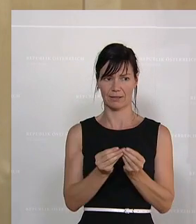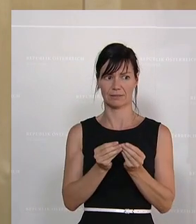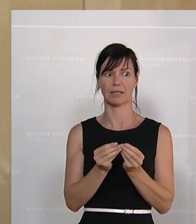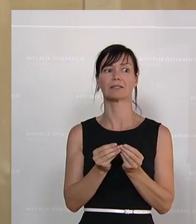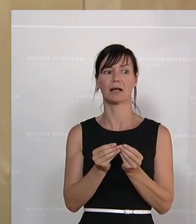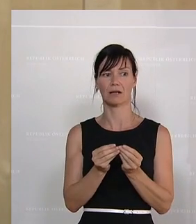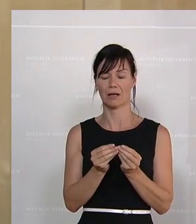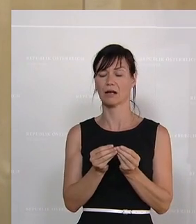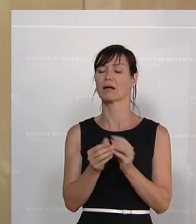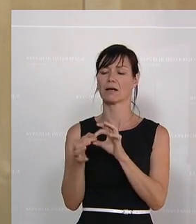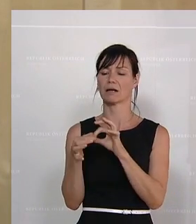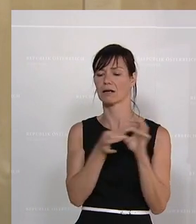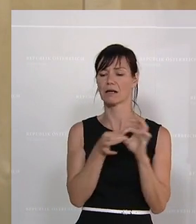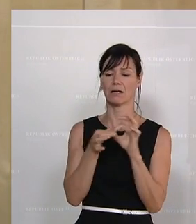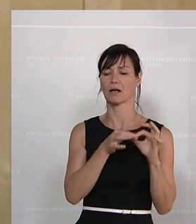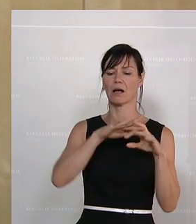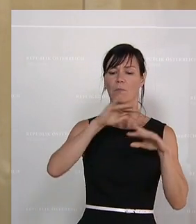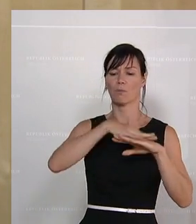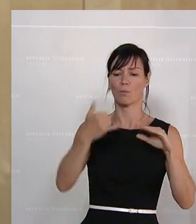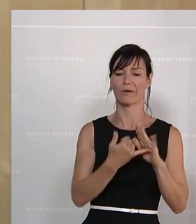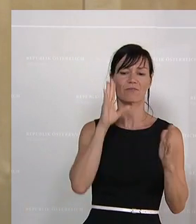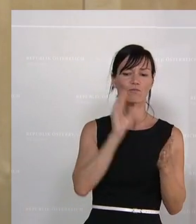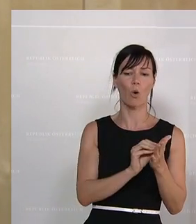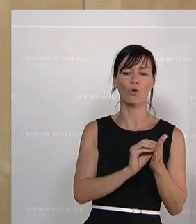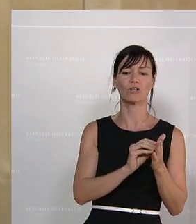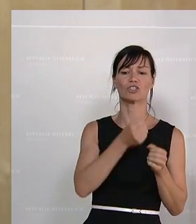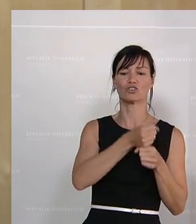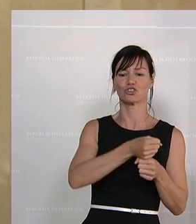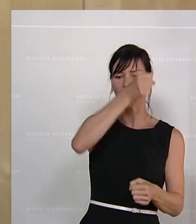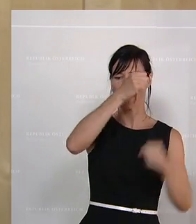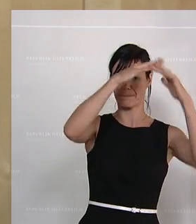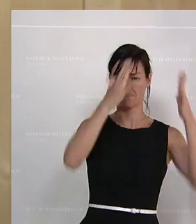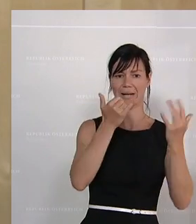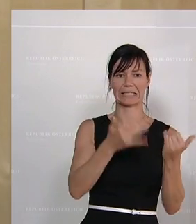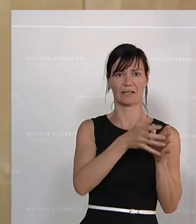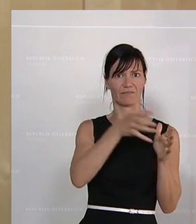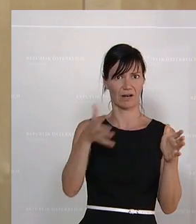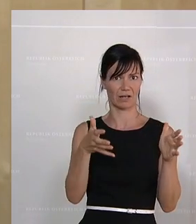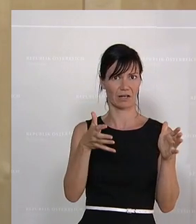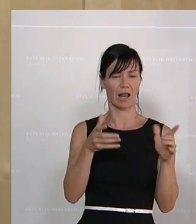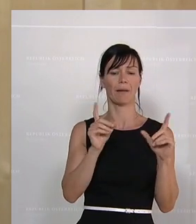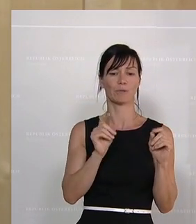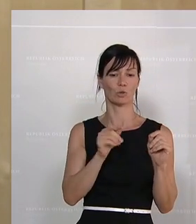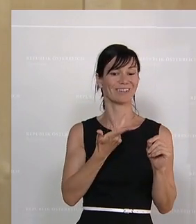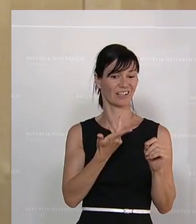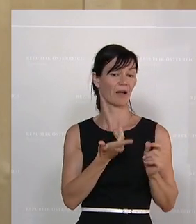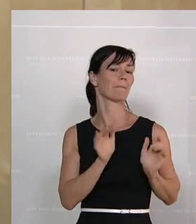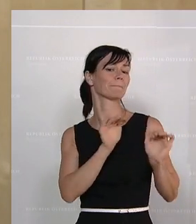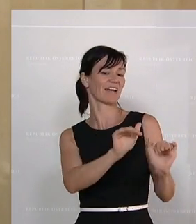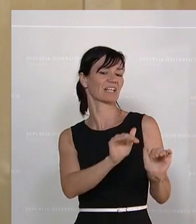knüpft an das projekt wohl schirm das jetzt verlängert wird damit wird die lose prävention